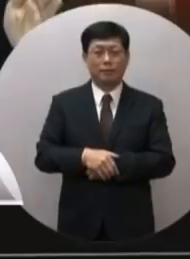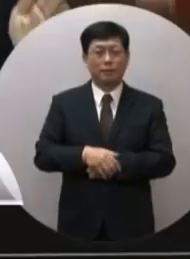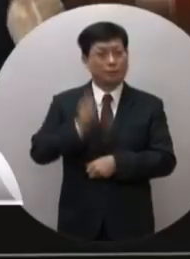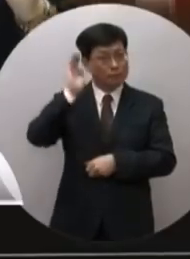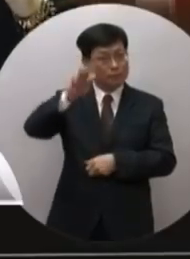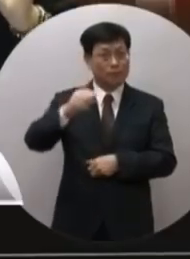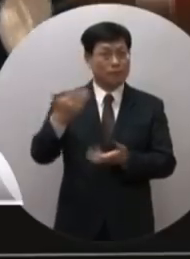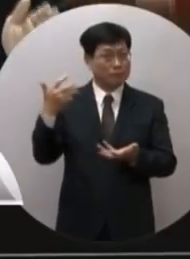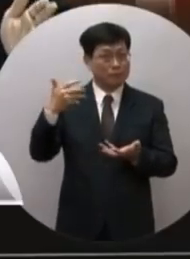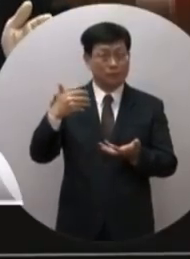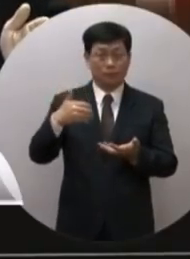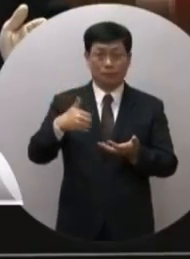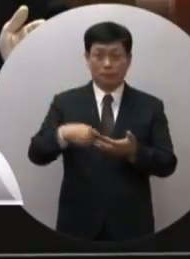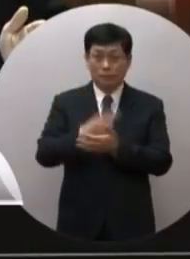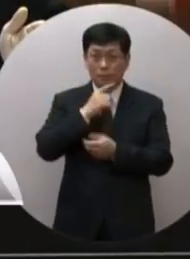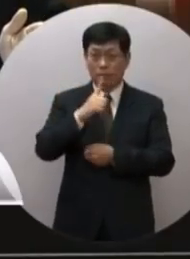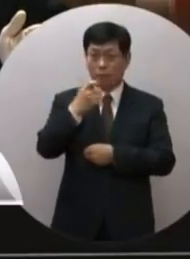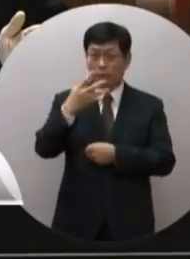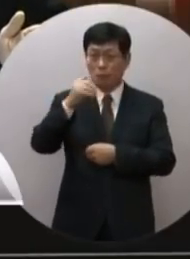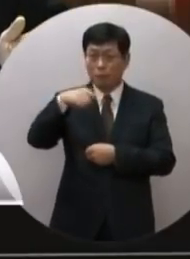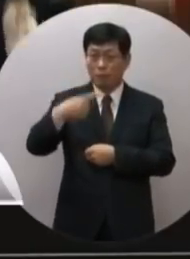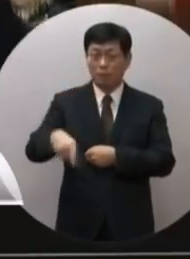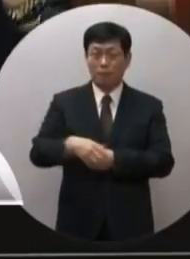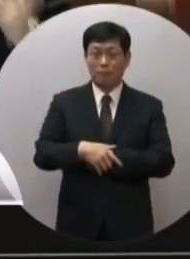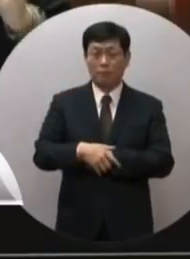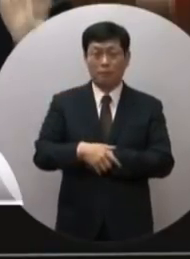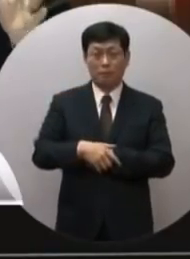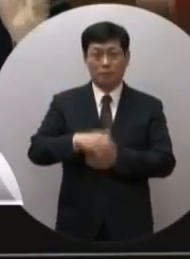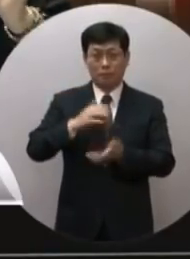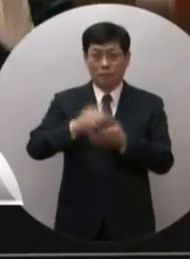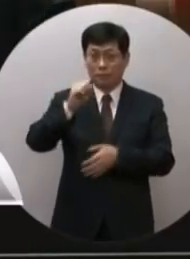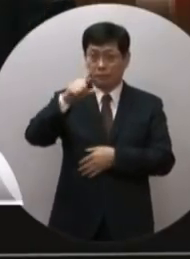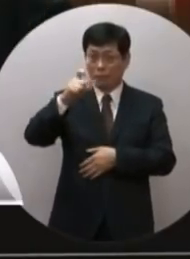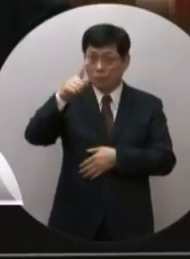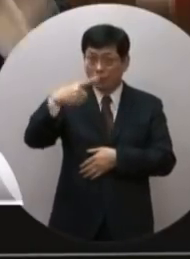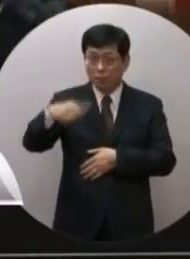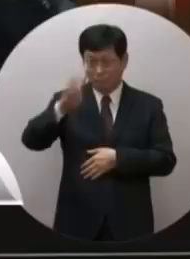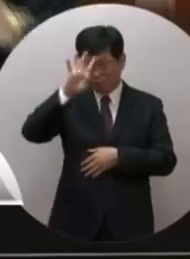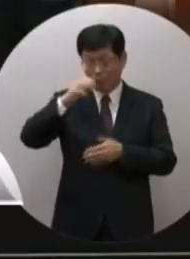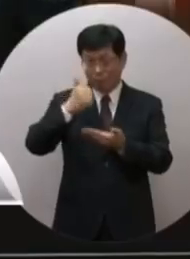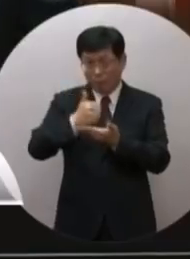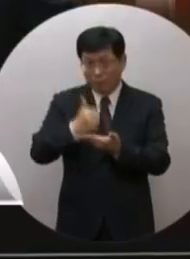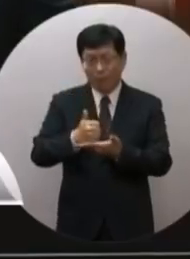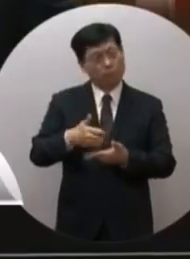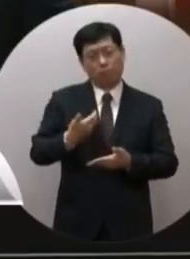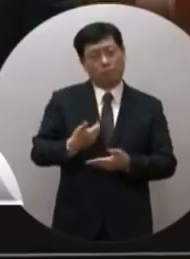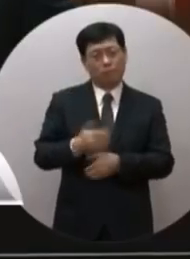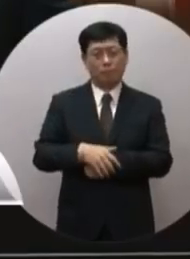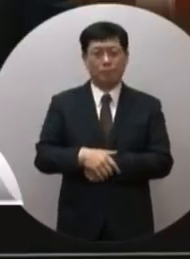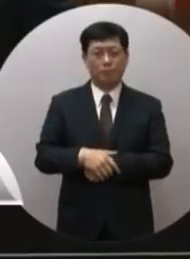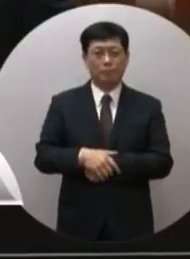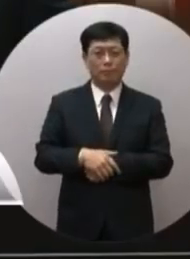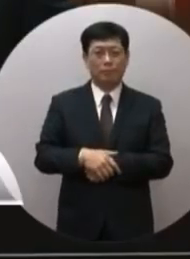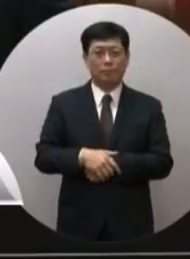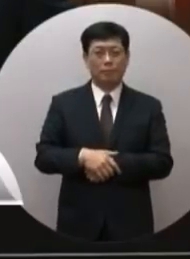了。未来到底是只有16万人，还是160万人确诊，我们都不晓得。